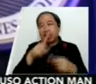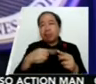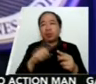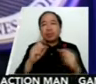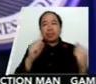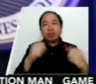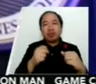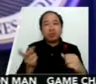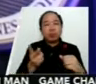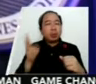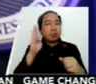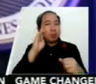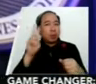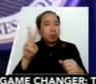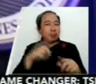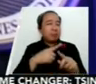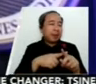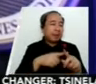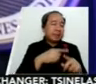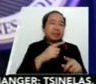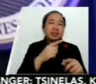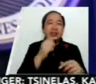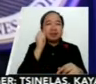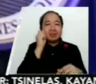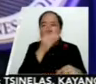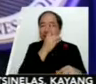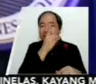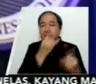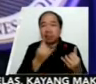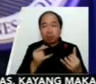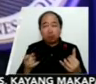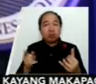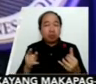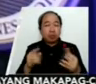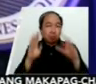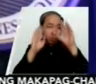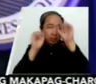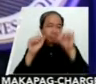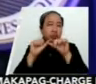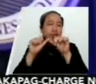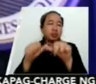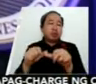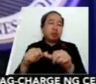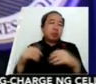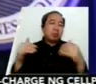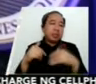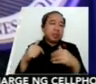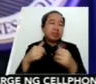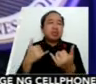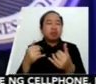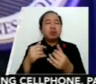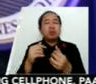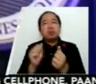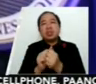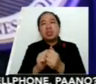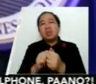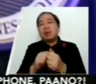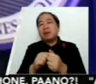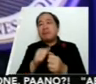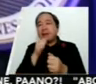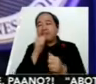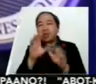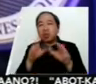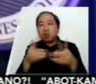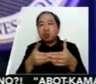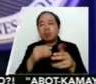hapon. Samantala, ang Pangulo naman, tuloy lang sa kanyang schedule at nakipagpulong sa Private Sector Advisory Council. Mula sa Palasyo ng